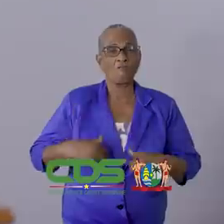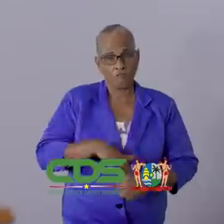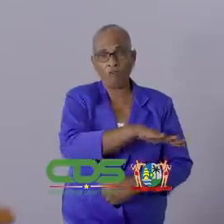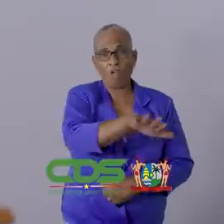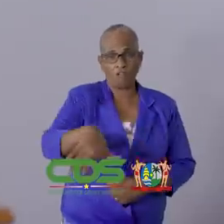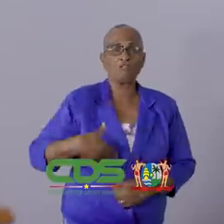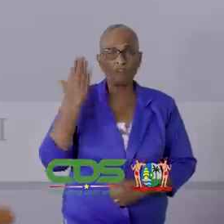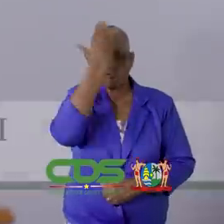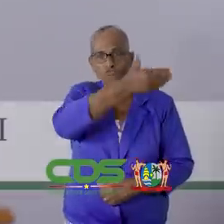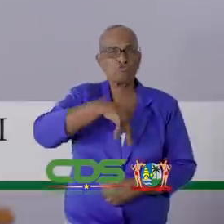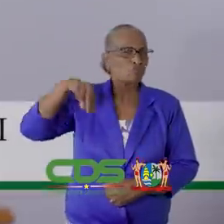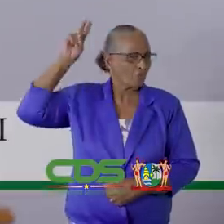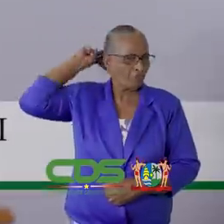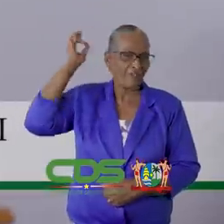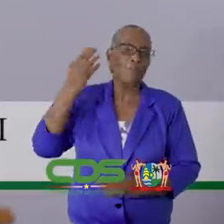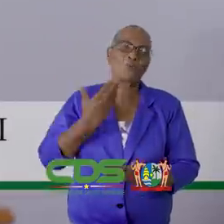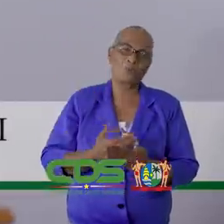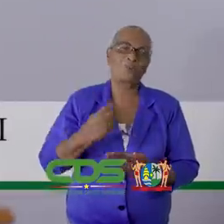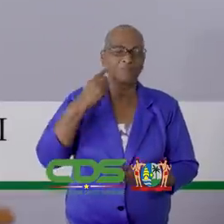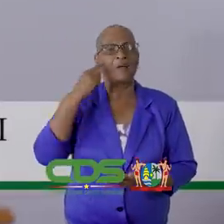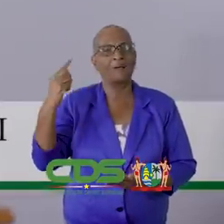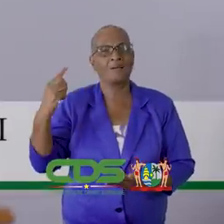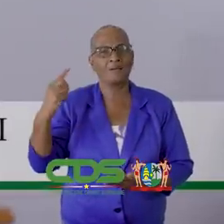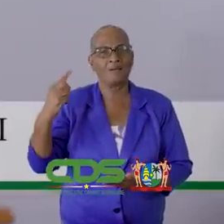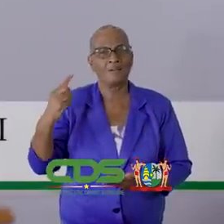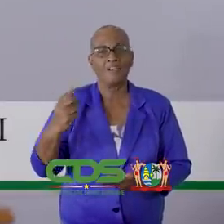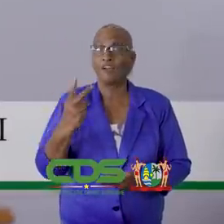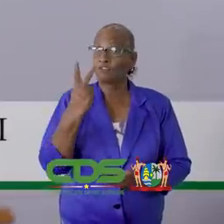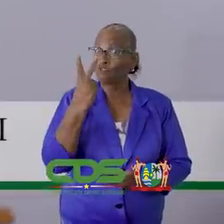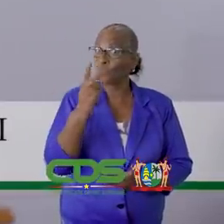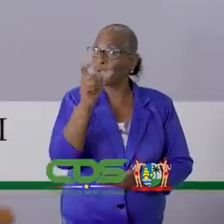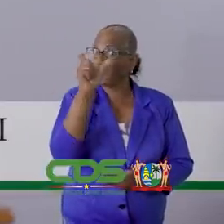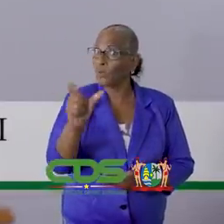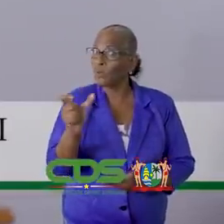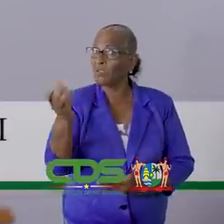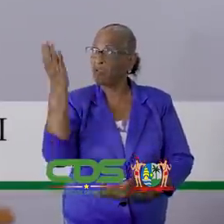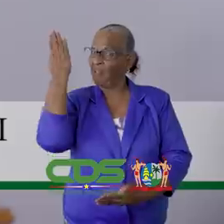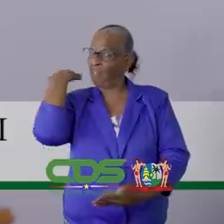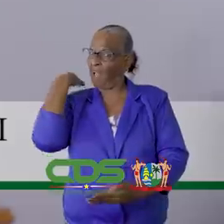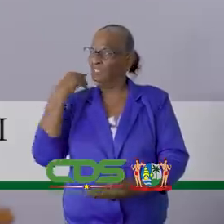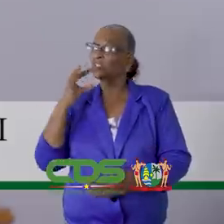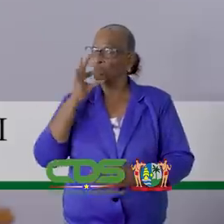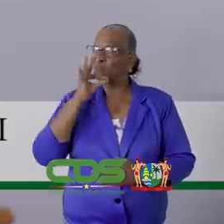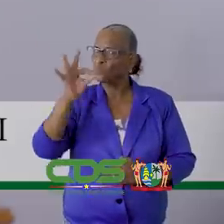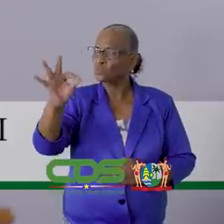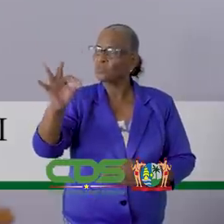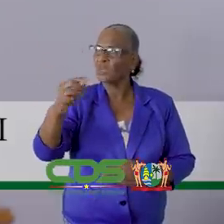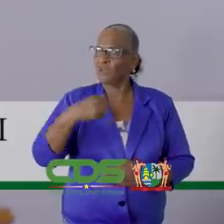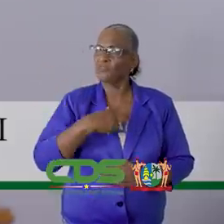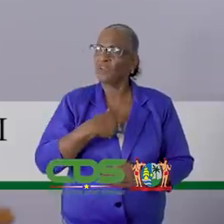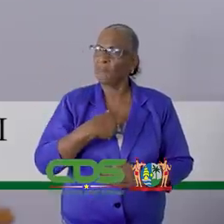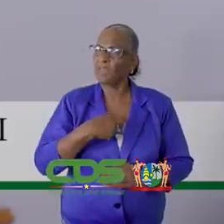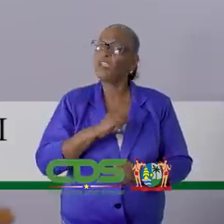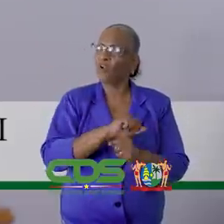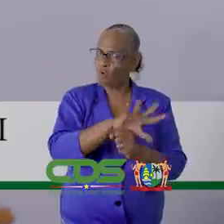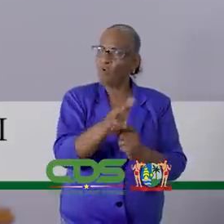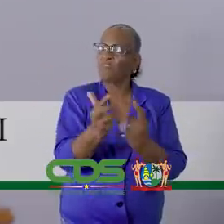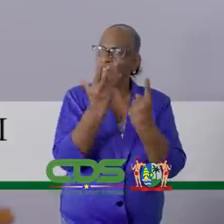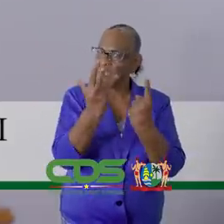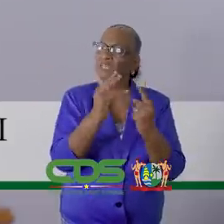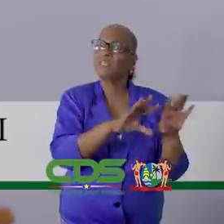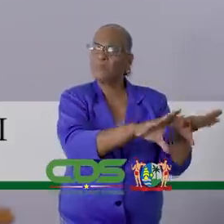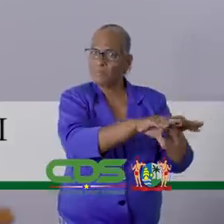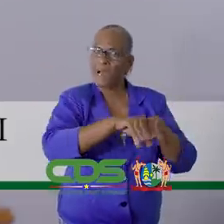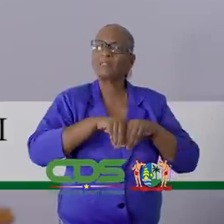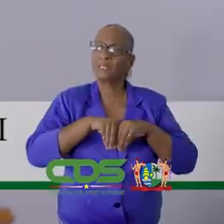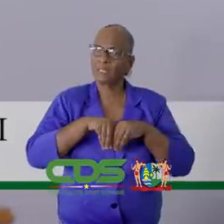Volk van Suriname, goedendag. 2 weken na de laatste toespraak aangaande de